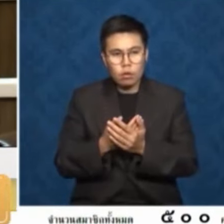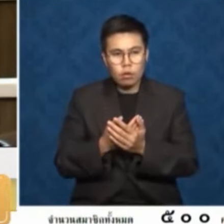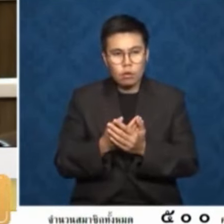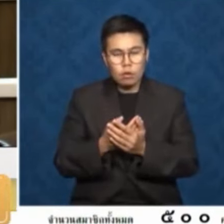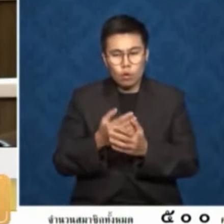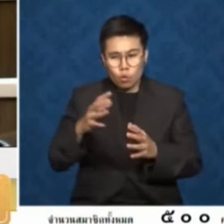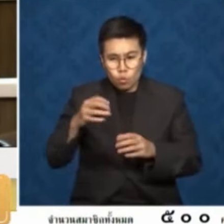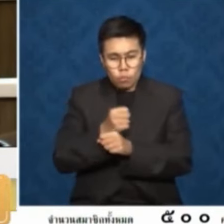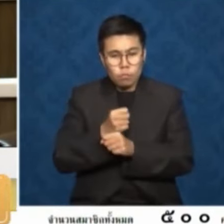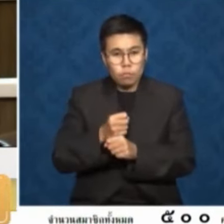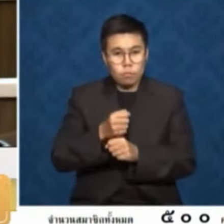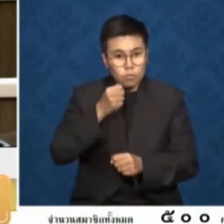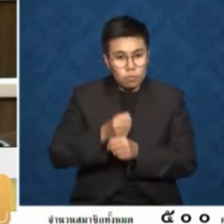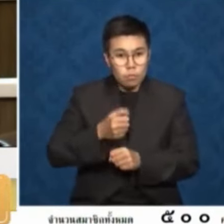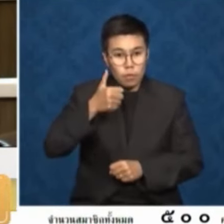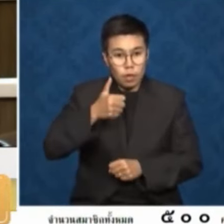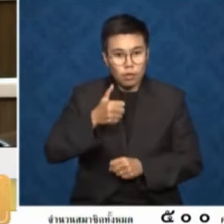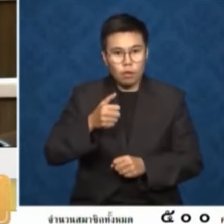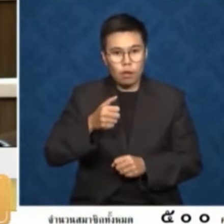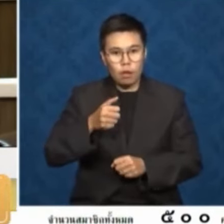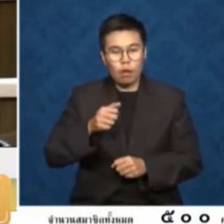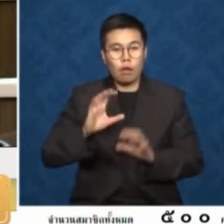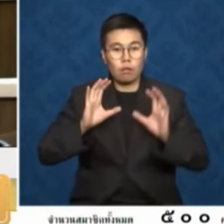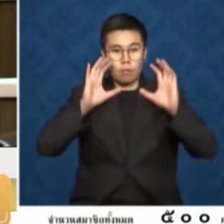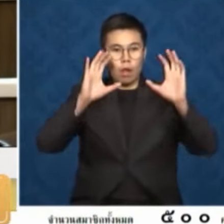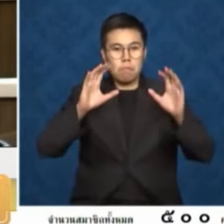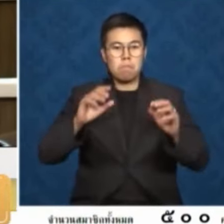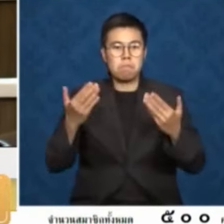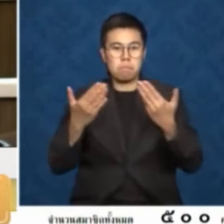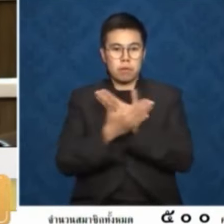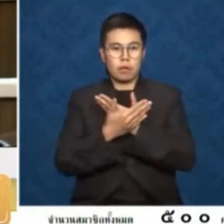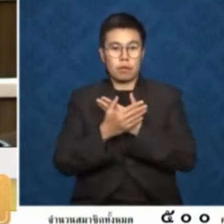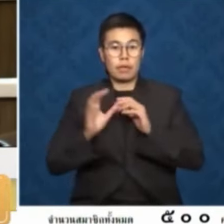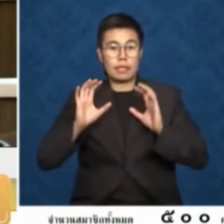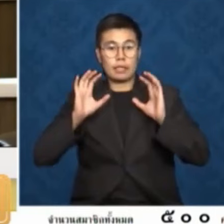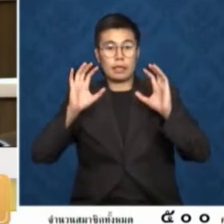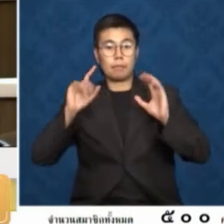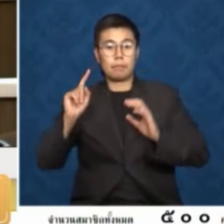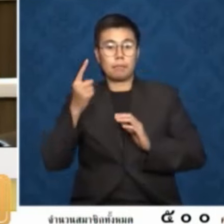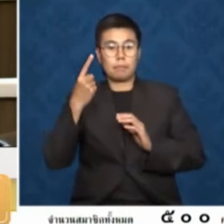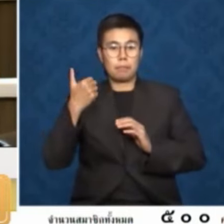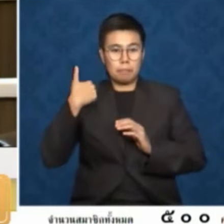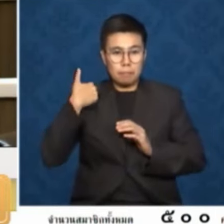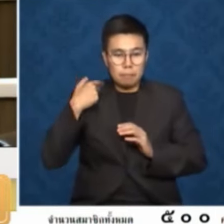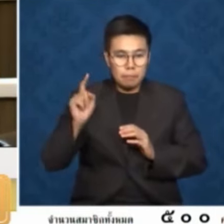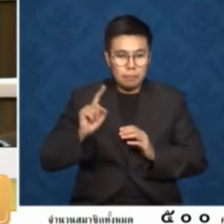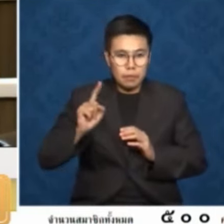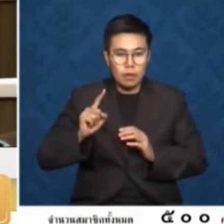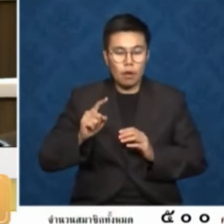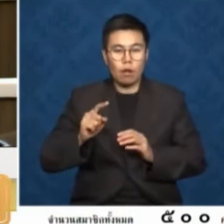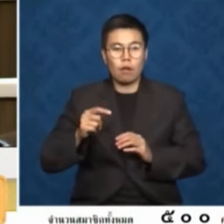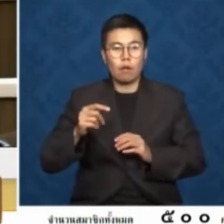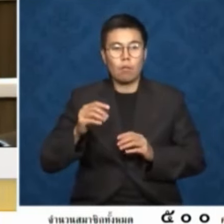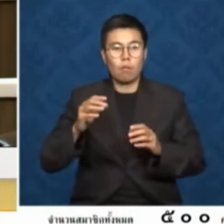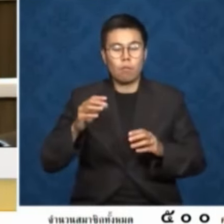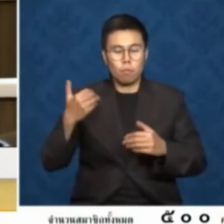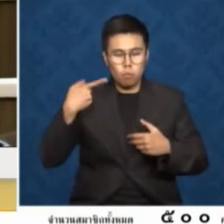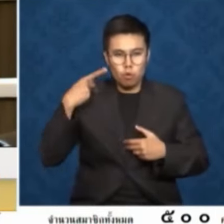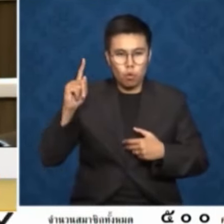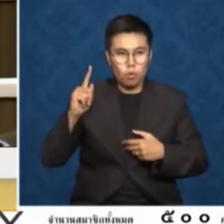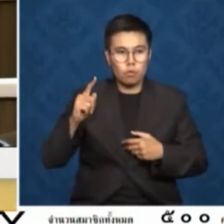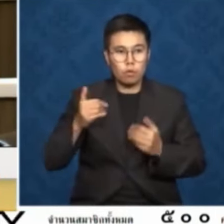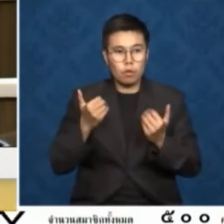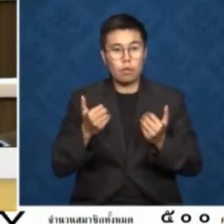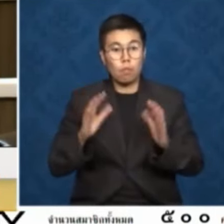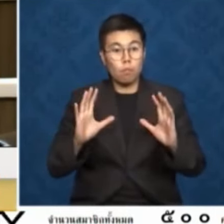จริงๆหรือเปล่าครับที่เอาไปเป็นรัฐราชการทุกวันนี้ระบบอุปถัมภ์เรียกรับผลประโยชน์หมดไปจากสัง